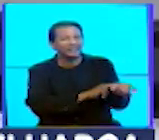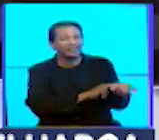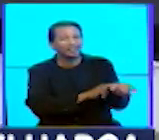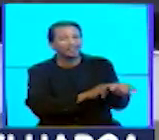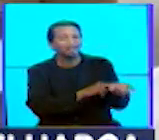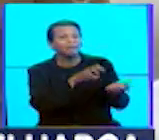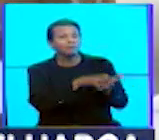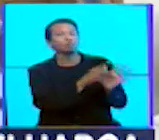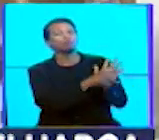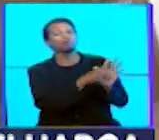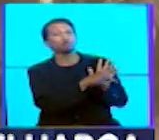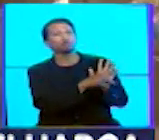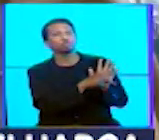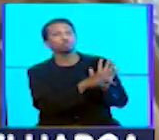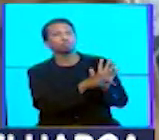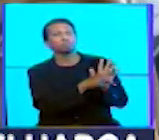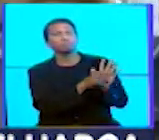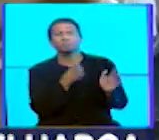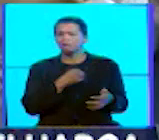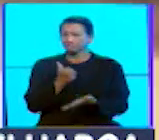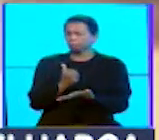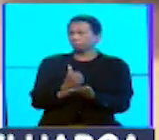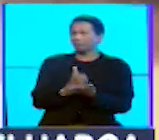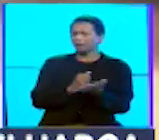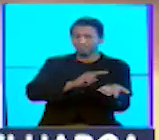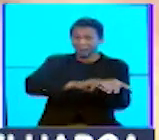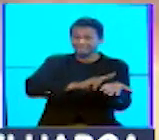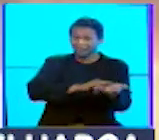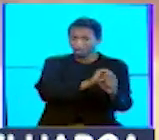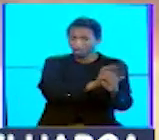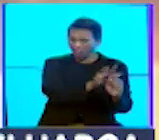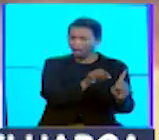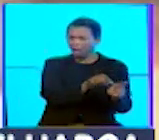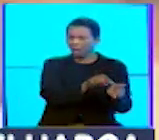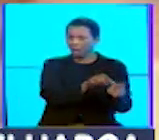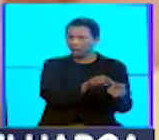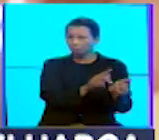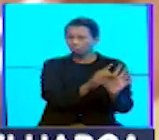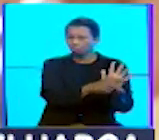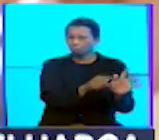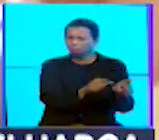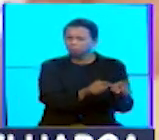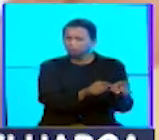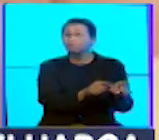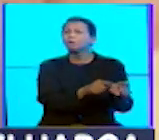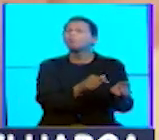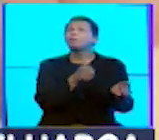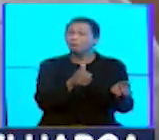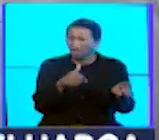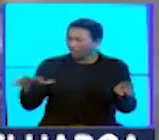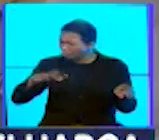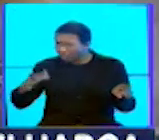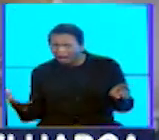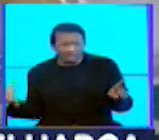mengejutkan. Ternyata sebagian besar pasien COVID-19 di Kudus Jawa Tengah selain diizinkan ditunggu keluarga, juga